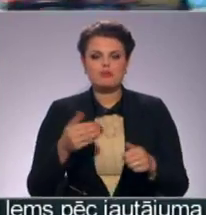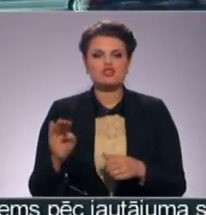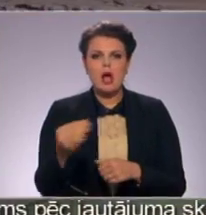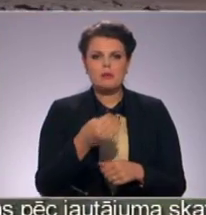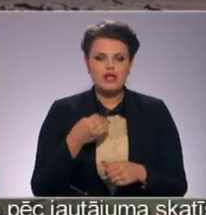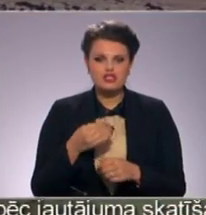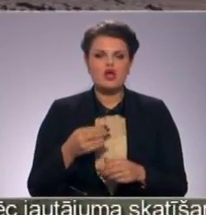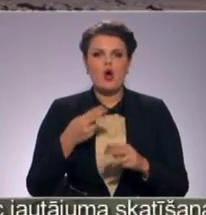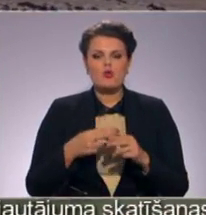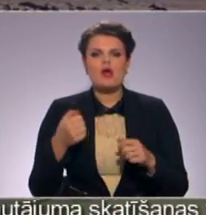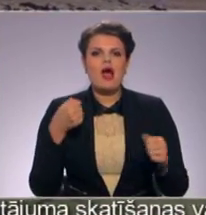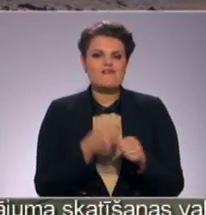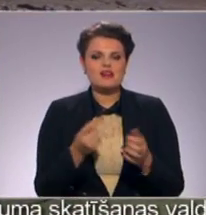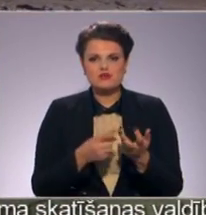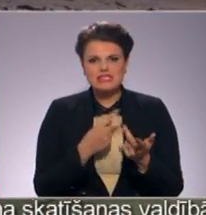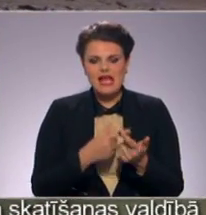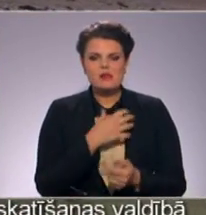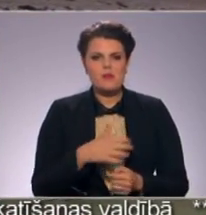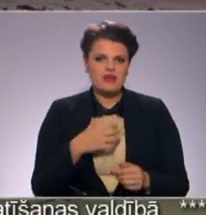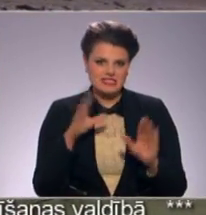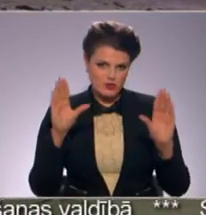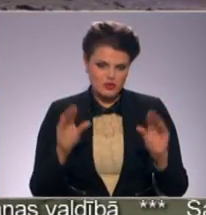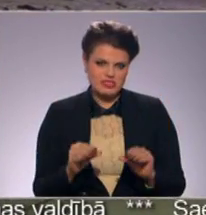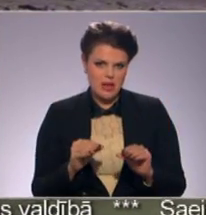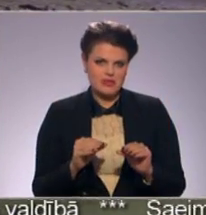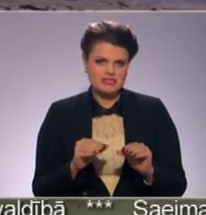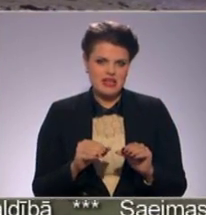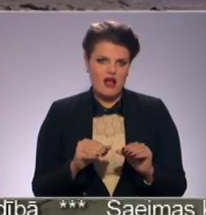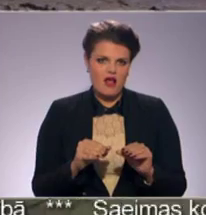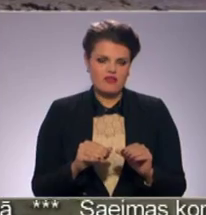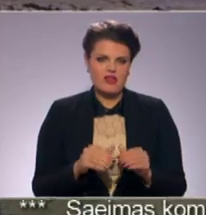un avāriju skaitam būtu jāsamazinās. Aiki Incāvis Balots, Latvijas televīzija.